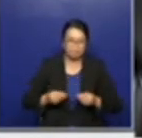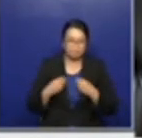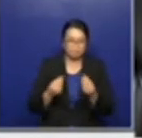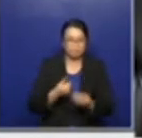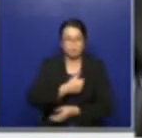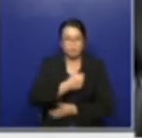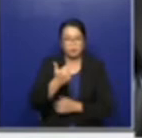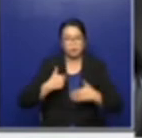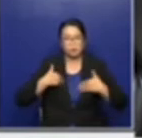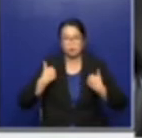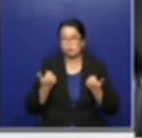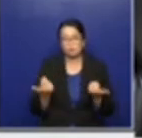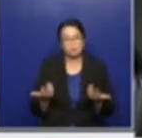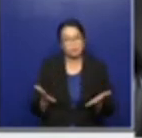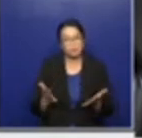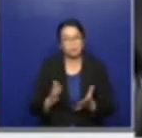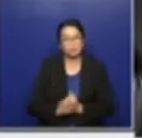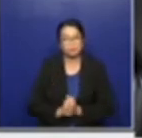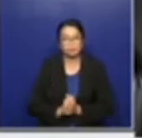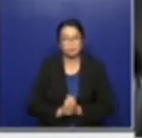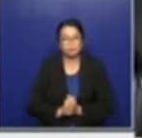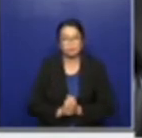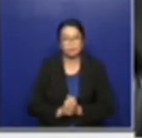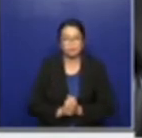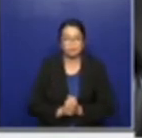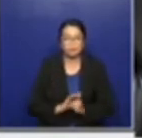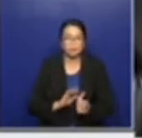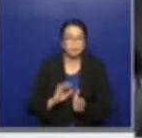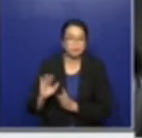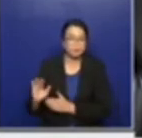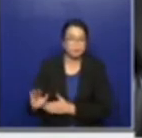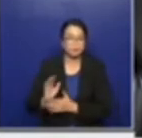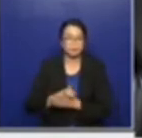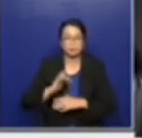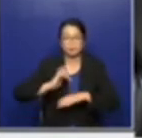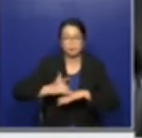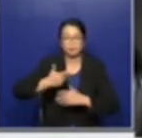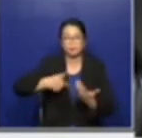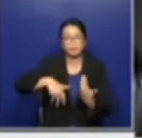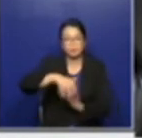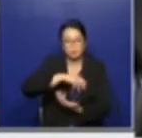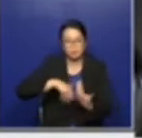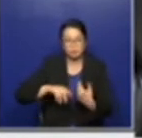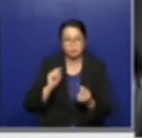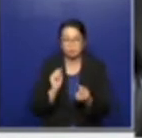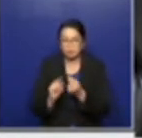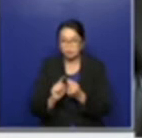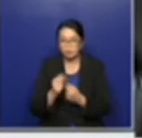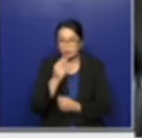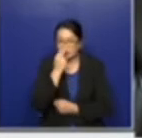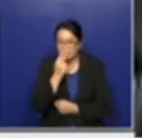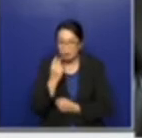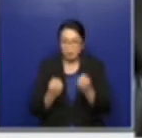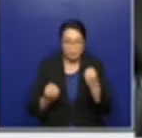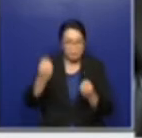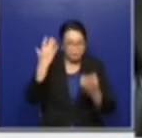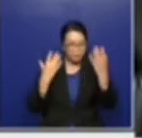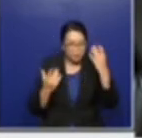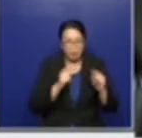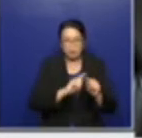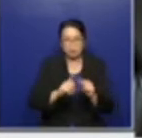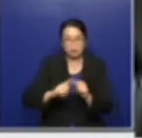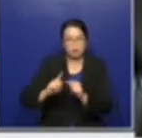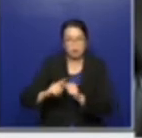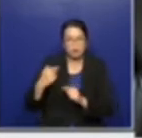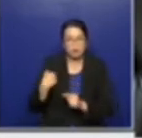ย่างไรในขณะเดียวกันนั้นเรื่องทรัพยากรธรรมชาติและสิ่งแวดล้อมจะเห็นได้ว่าป่าเขาร่มเงาภัย